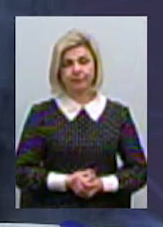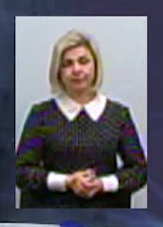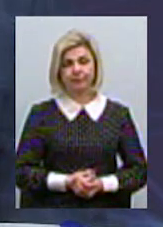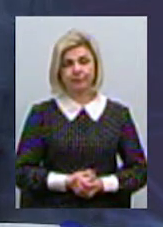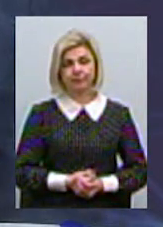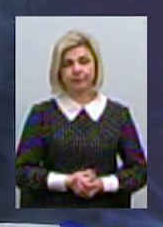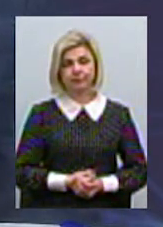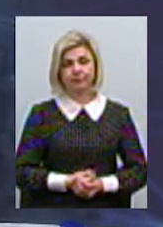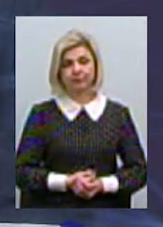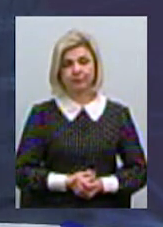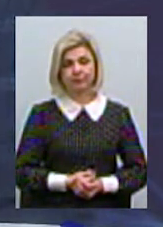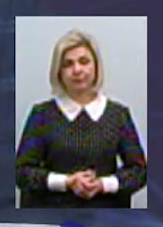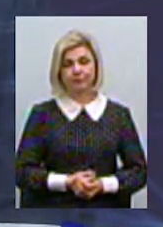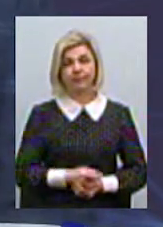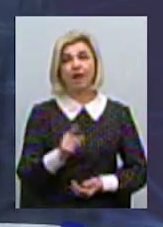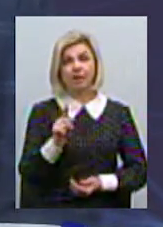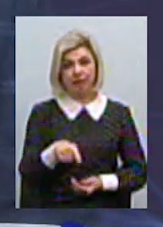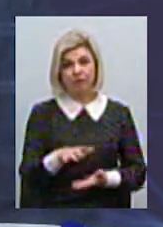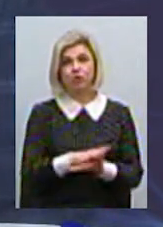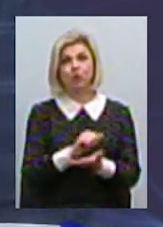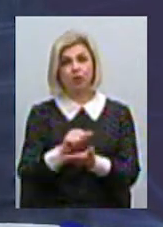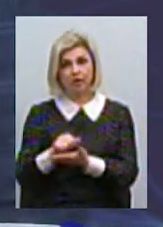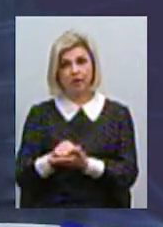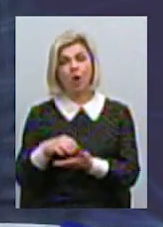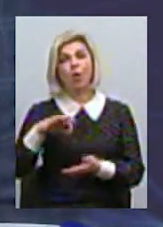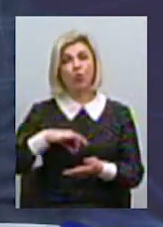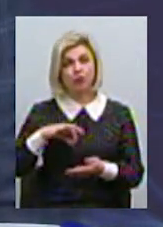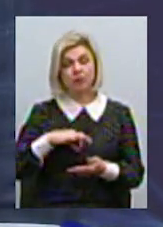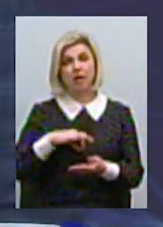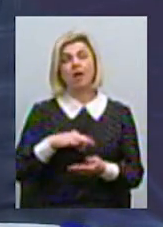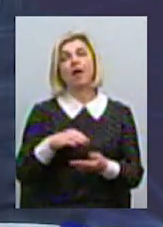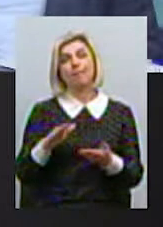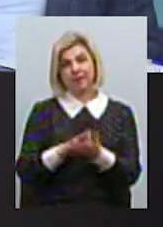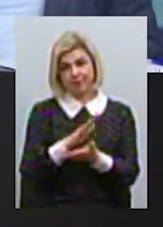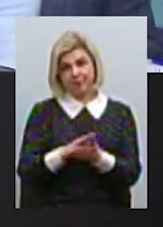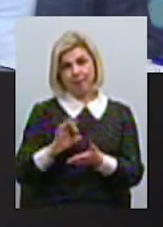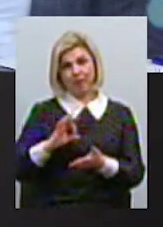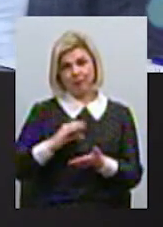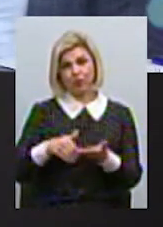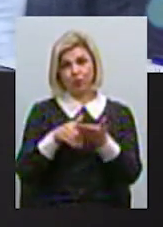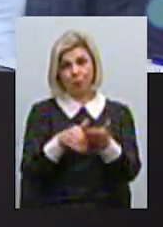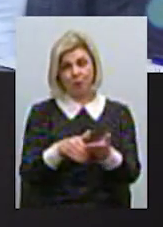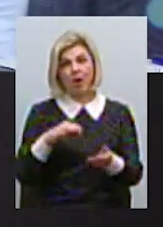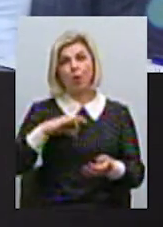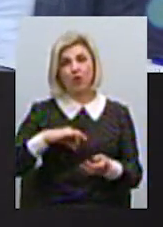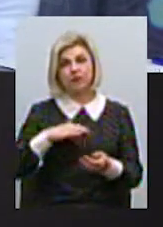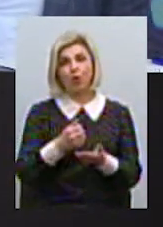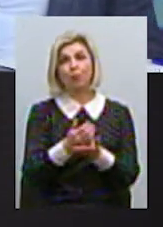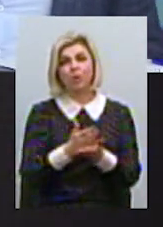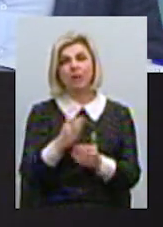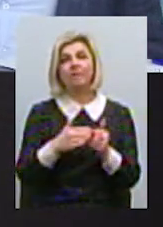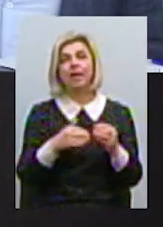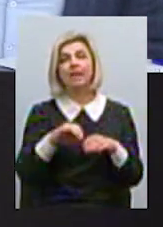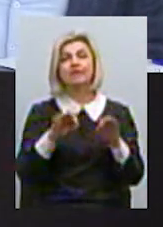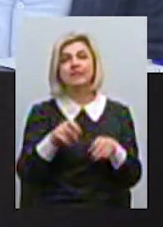Тому я говорю, навіть журналісти, користуйтеся безоплатною правовою допомогою, користуйтеся послугами фахівців,